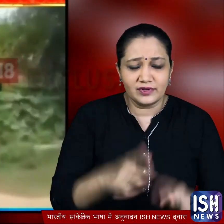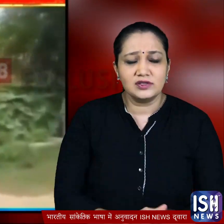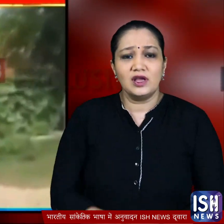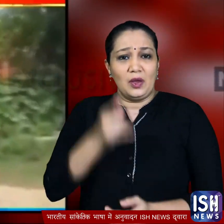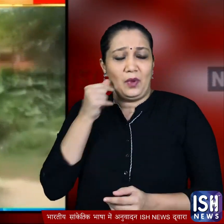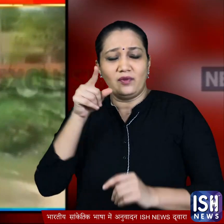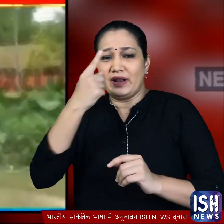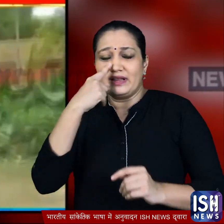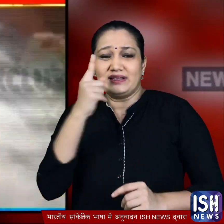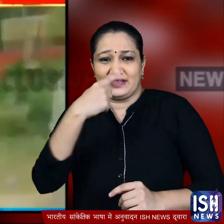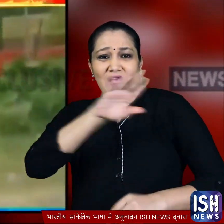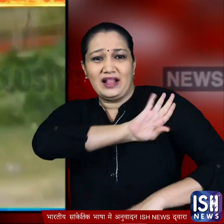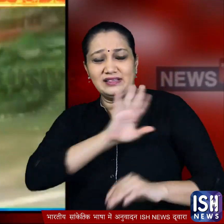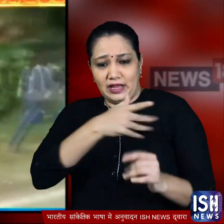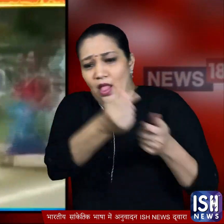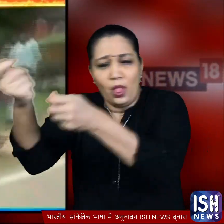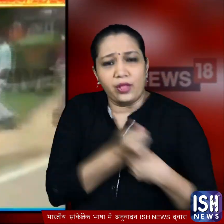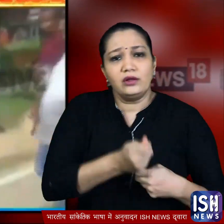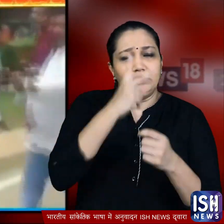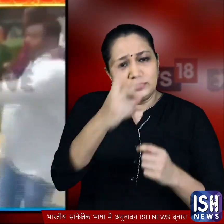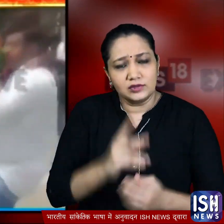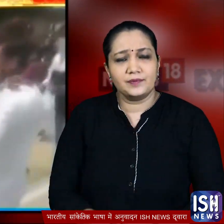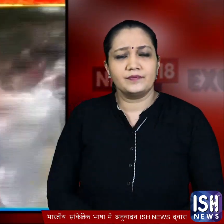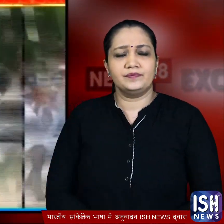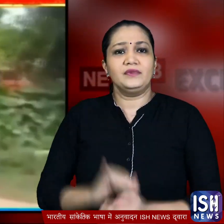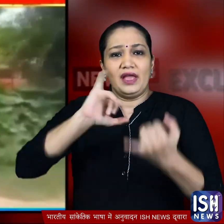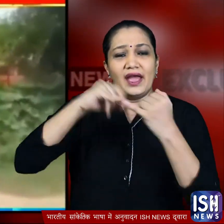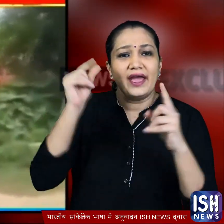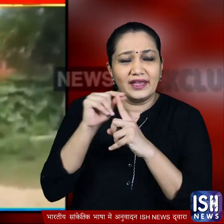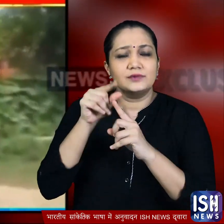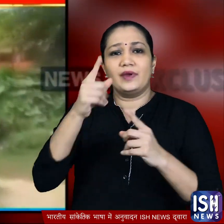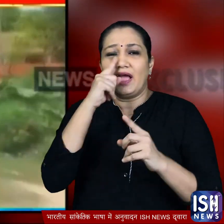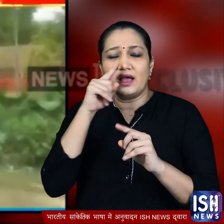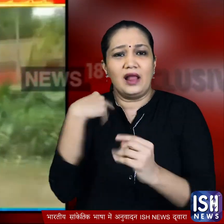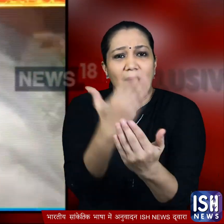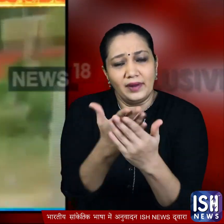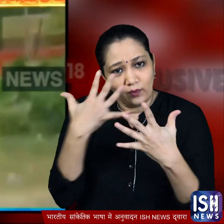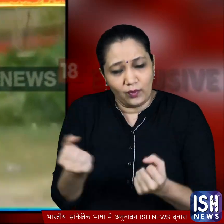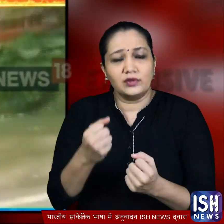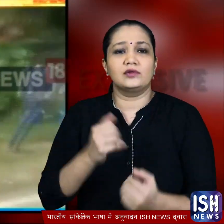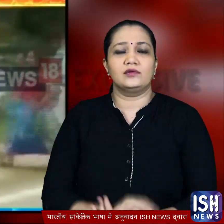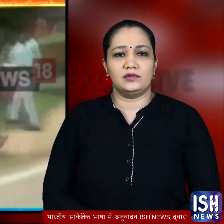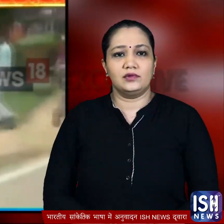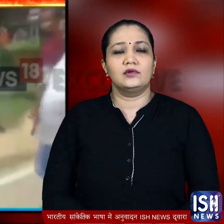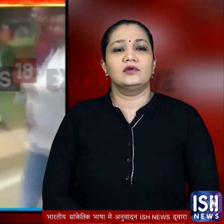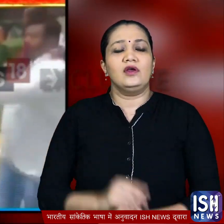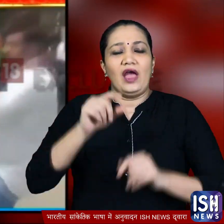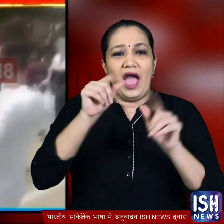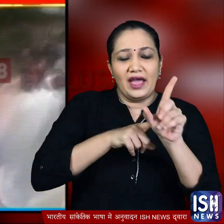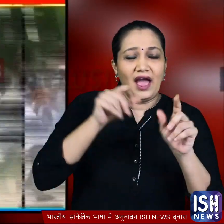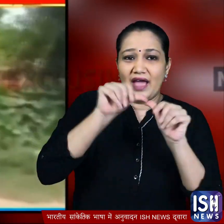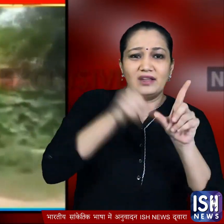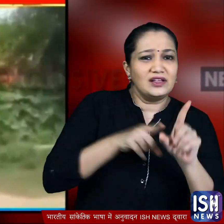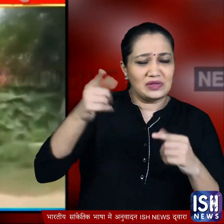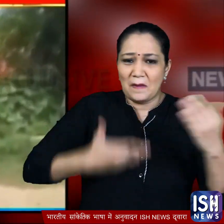आदमी एक महिला की साड़ी खींचता हुआ दिखा। बताया जा रहा है कि इस महिला ने समाजवादी पार्टी की उम्मीदवार के नाम का प्रस्ताव पेश किया था। अखिलेश यादव